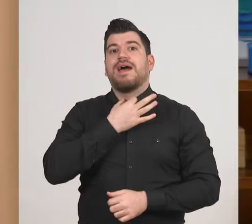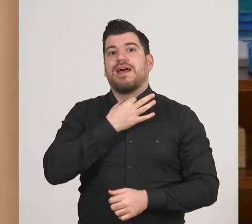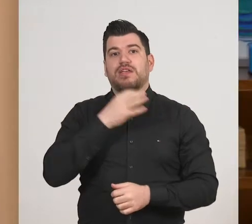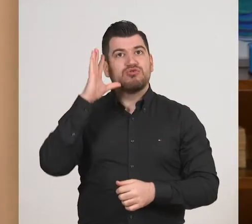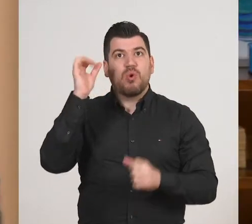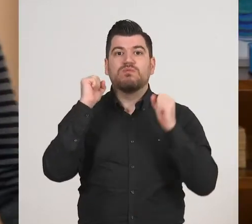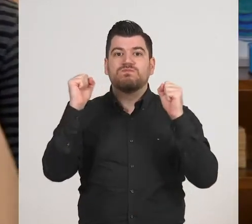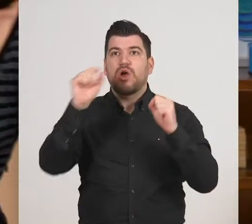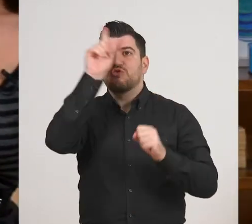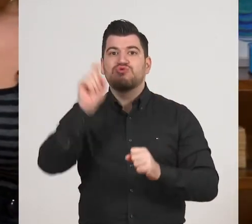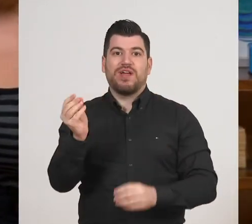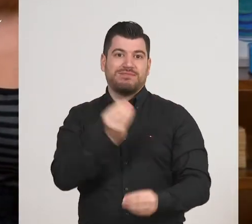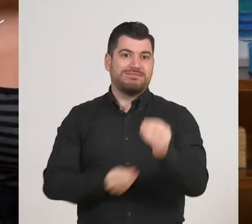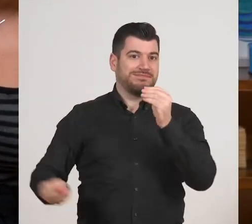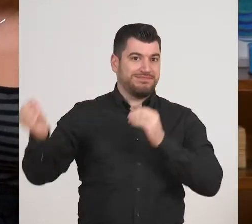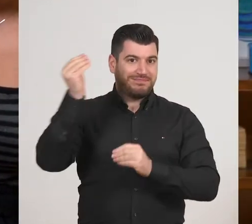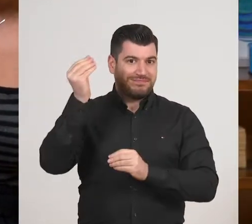ζήσω. Εντάξει, παιδιά μου,